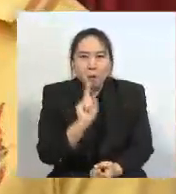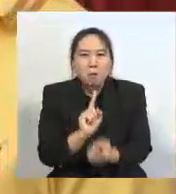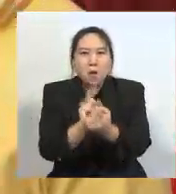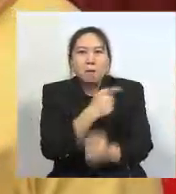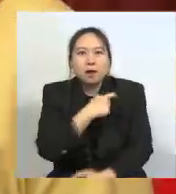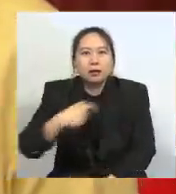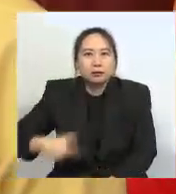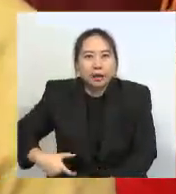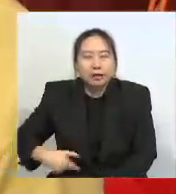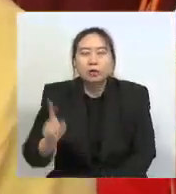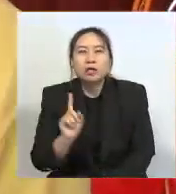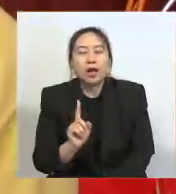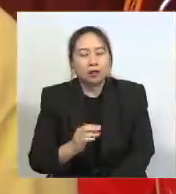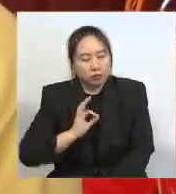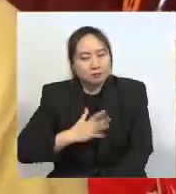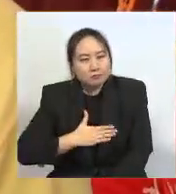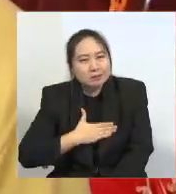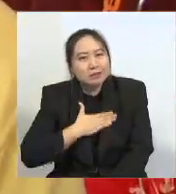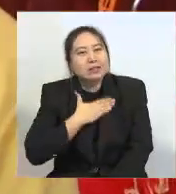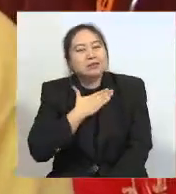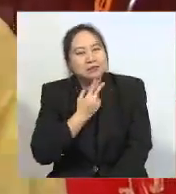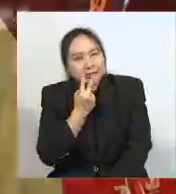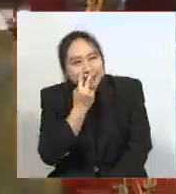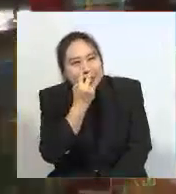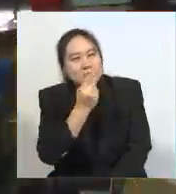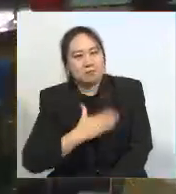ค่ะที่จะได้เห็นพระอง